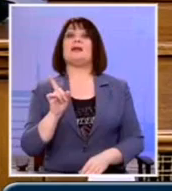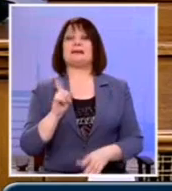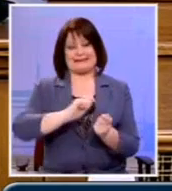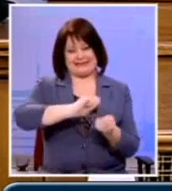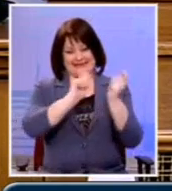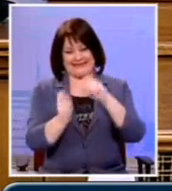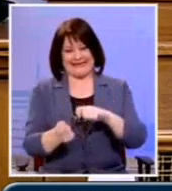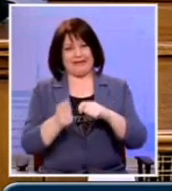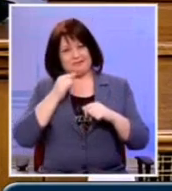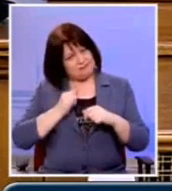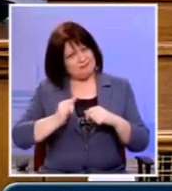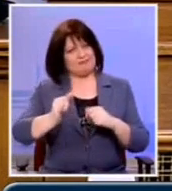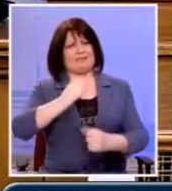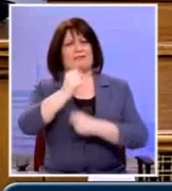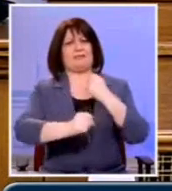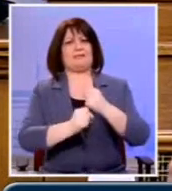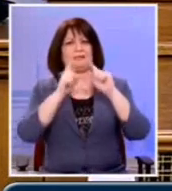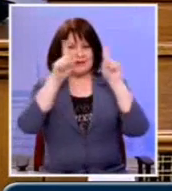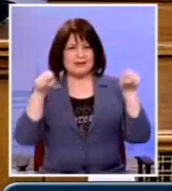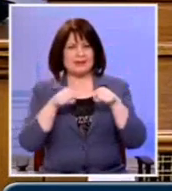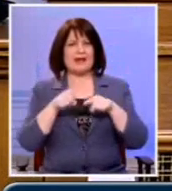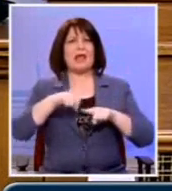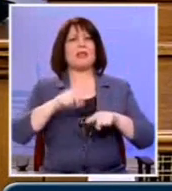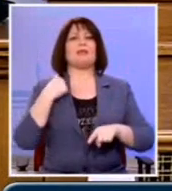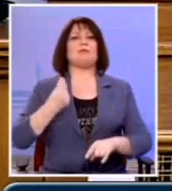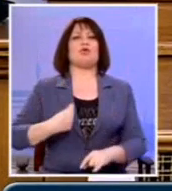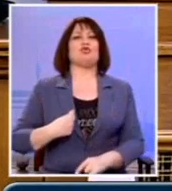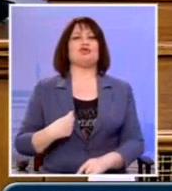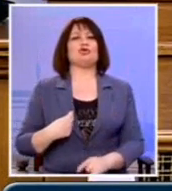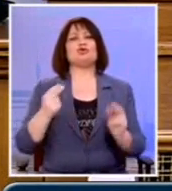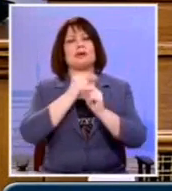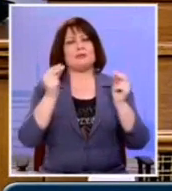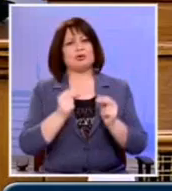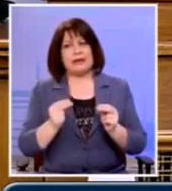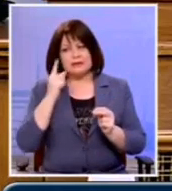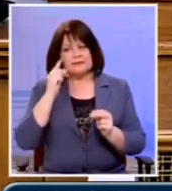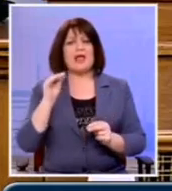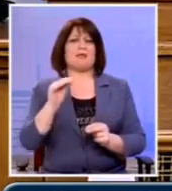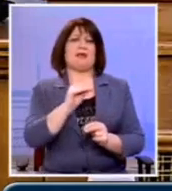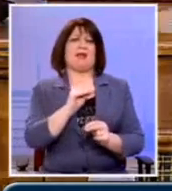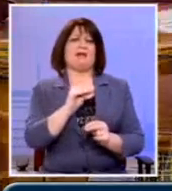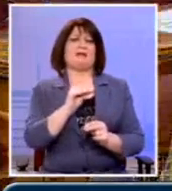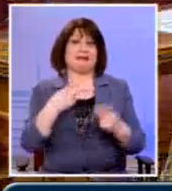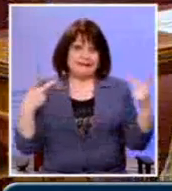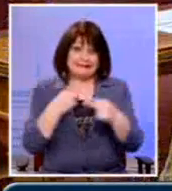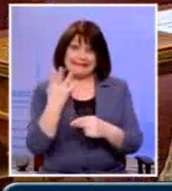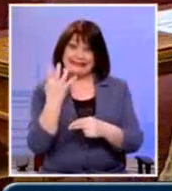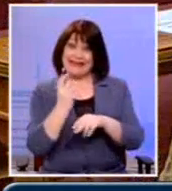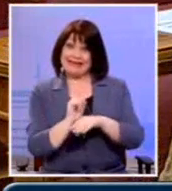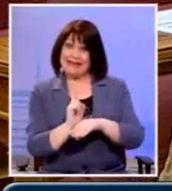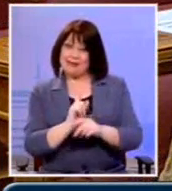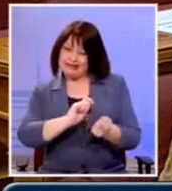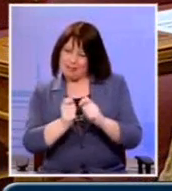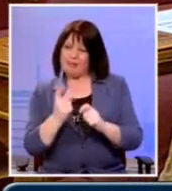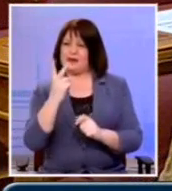μετέτρεψε σε μακροχρόνια ομόλογα του ελληνικού δημοσίου προκειμένου να τα εκμεταλλευτεί και κούρεψε τα 40 λεπτά και τα έκανε